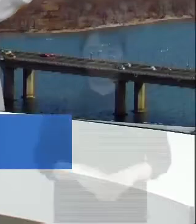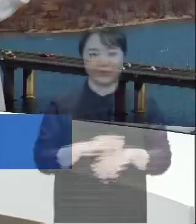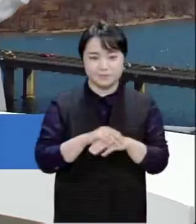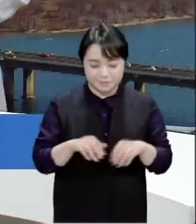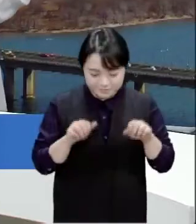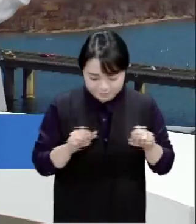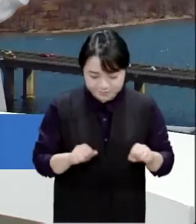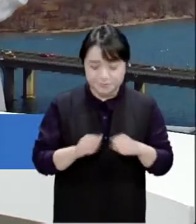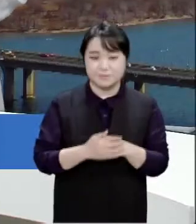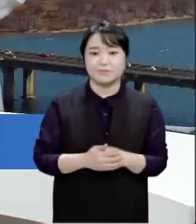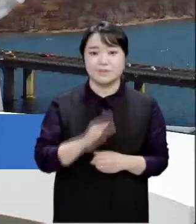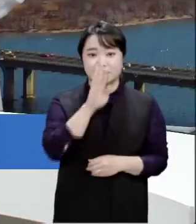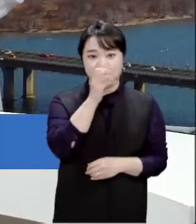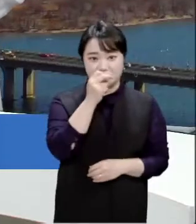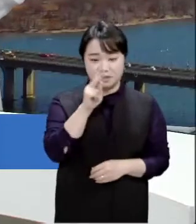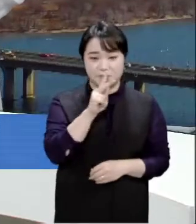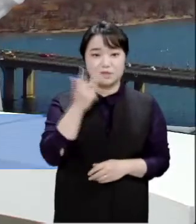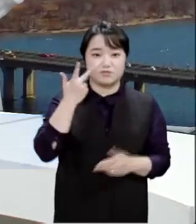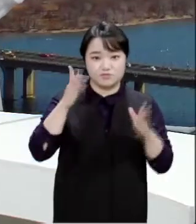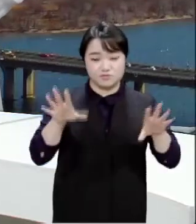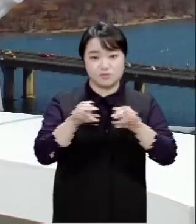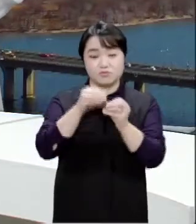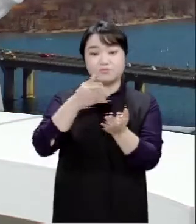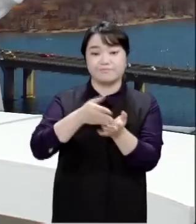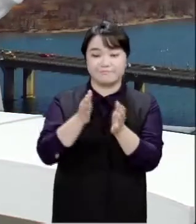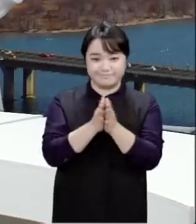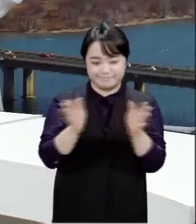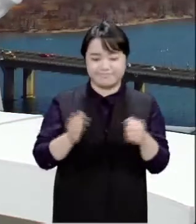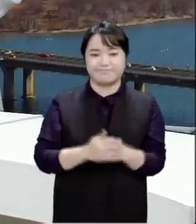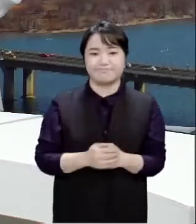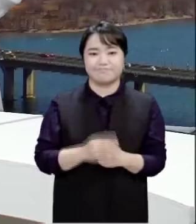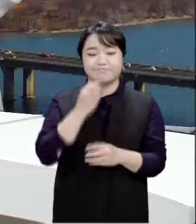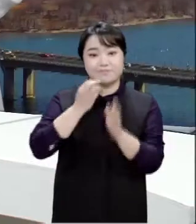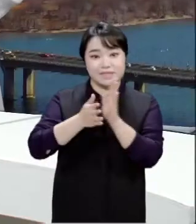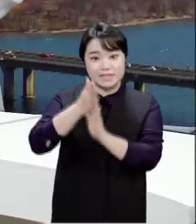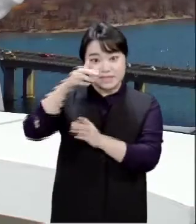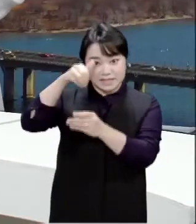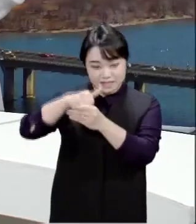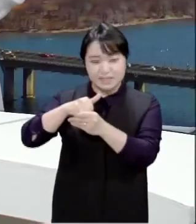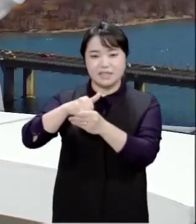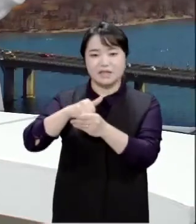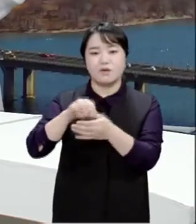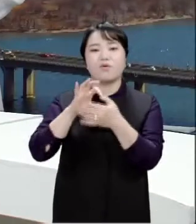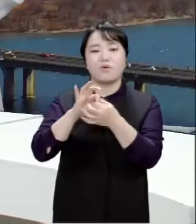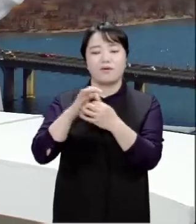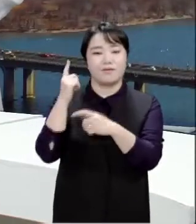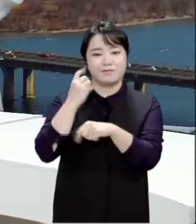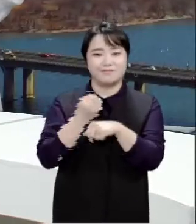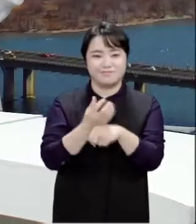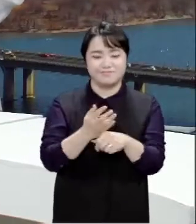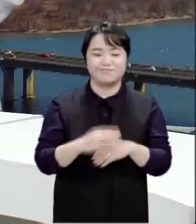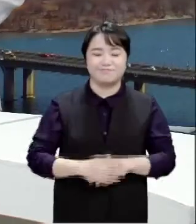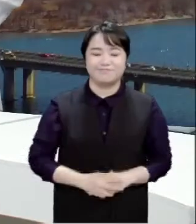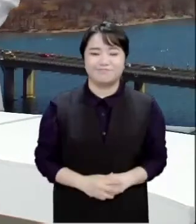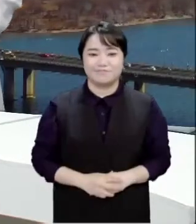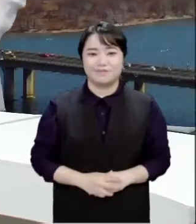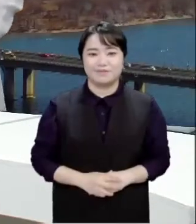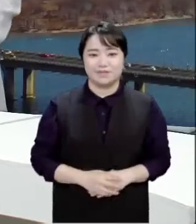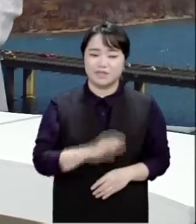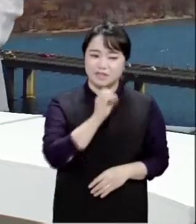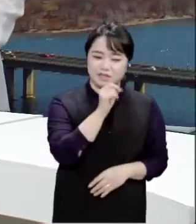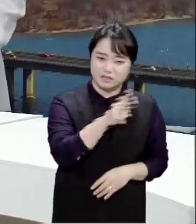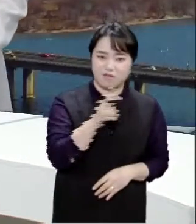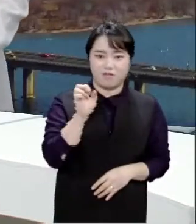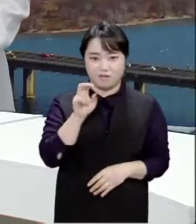네, 여러분 안녕하십니까? BTV 주간 종합 뉴스입니다. 이번 주 저희는 서울시장 보궐선거 소식을 주간 이슈로 선정했습니다. 네, 범